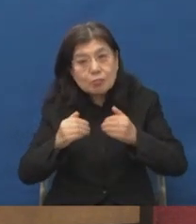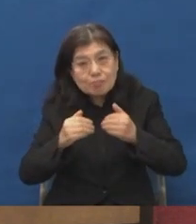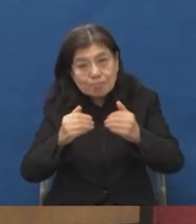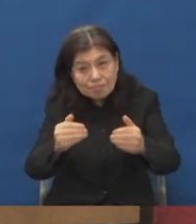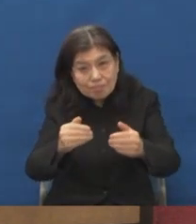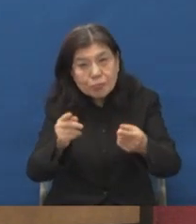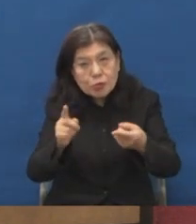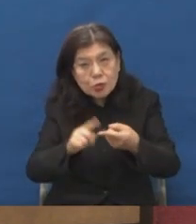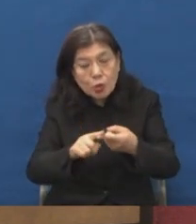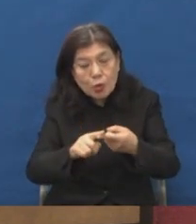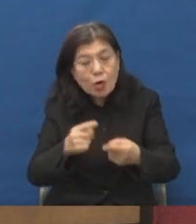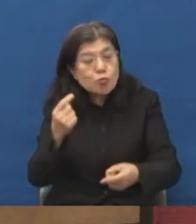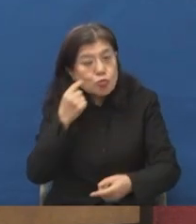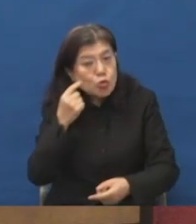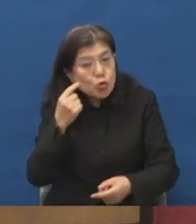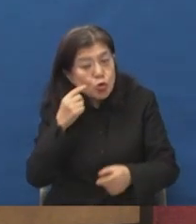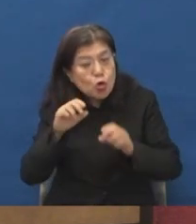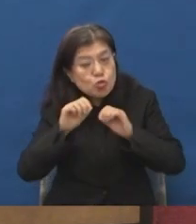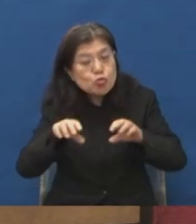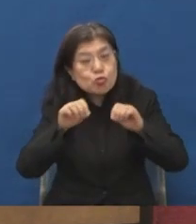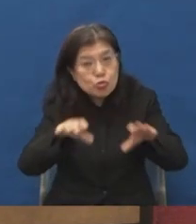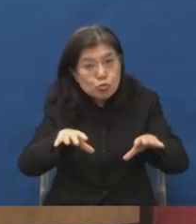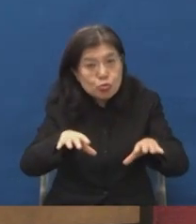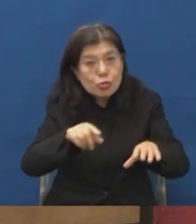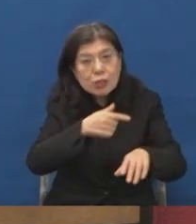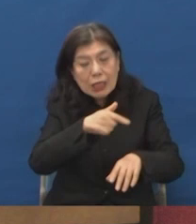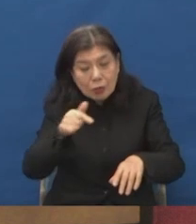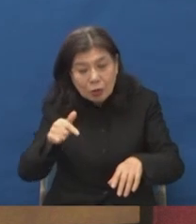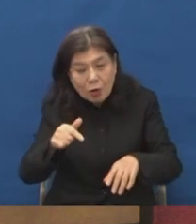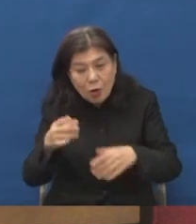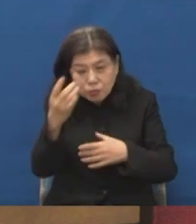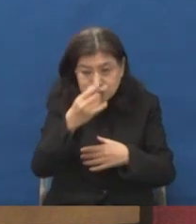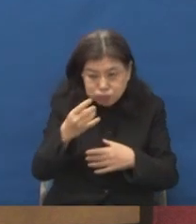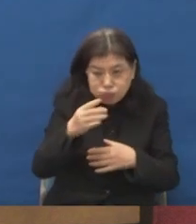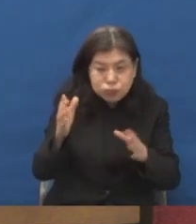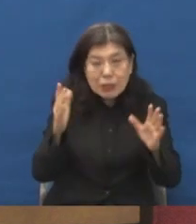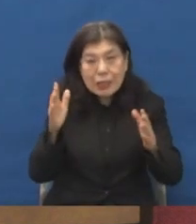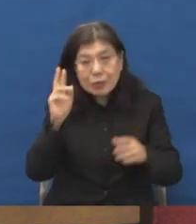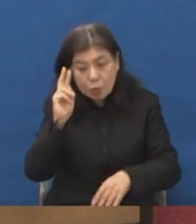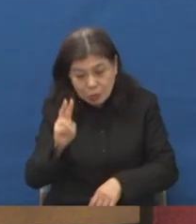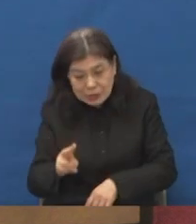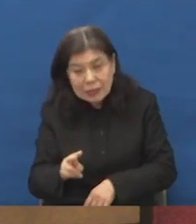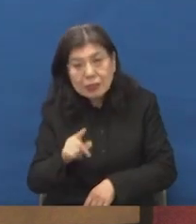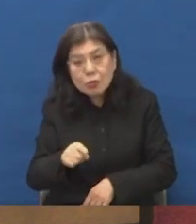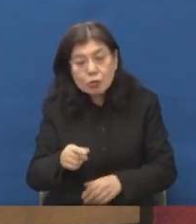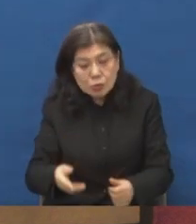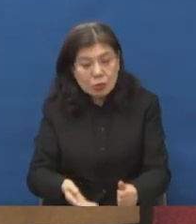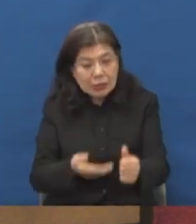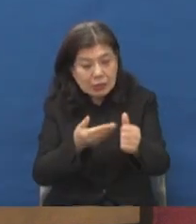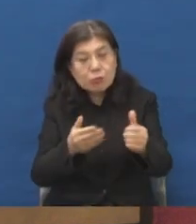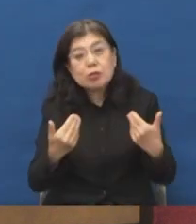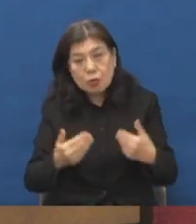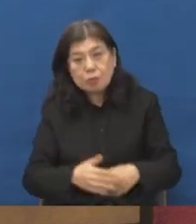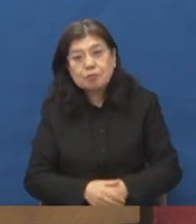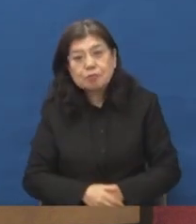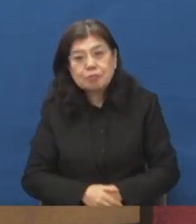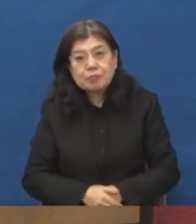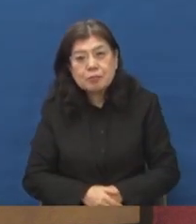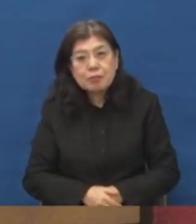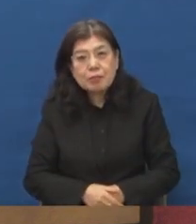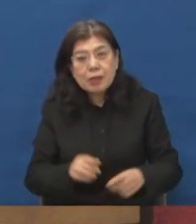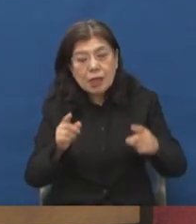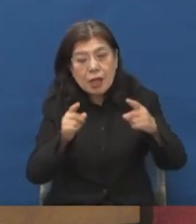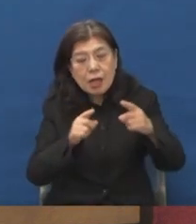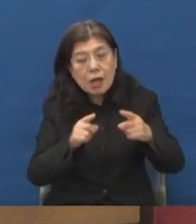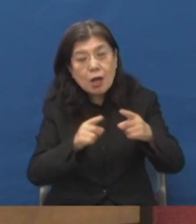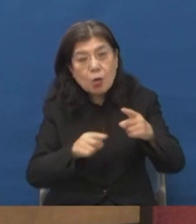ェイクニュースなどの嘘の情報に惑わされない人を育てていくことを求めます。次に、公営企